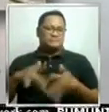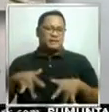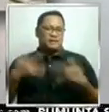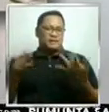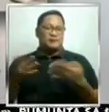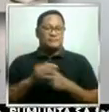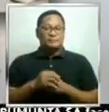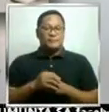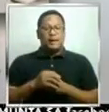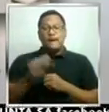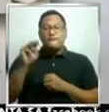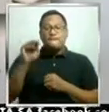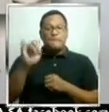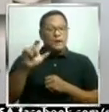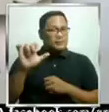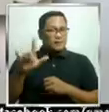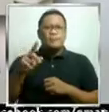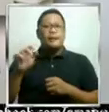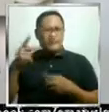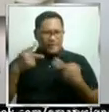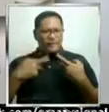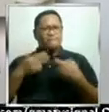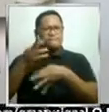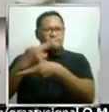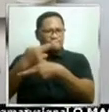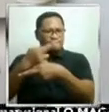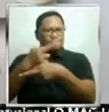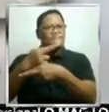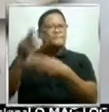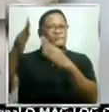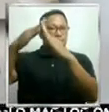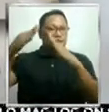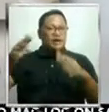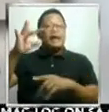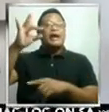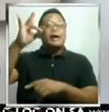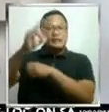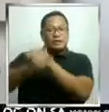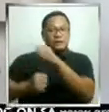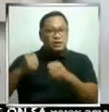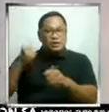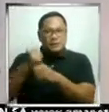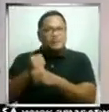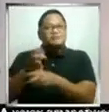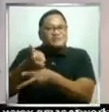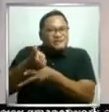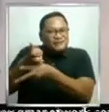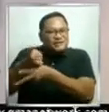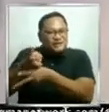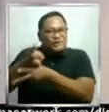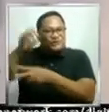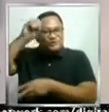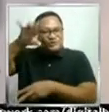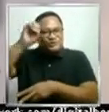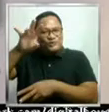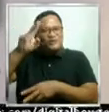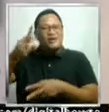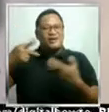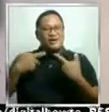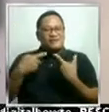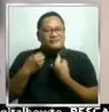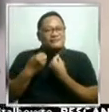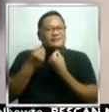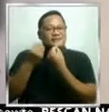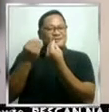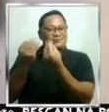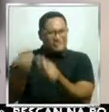sa renovation. Sa 8 taong pag-aalaga ni Minette sa lolo ni Michael, ipinapadala raw niya sa Pilipinas ang kanyang halos buong